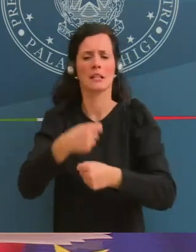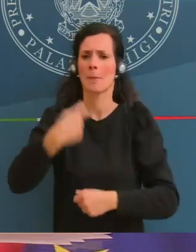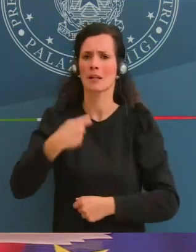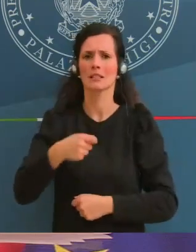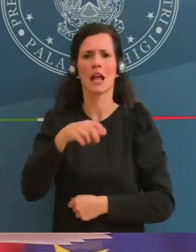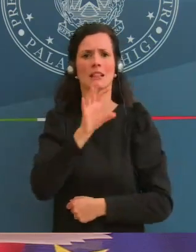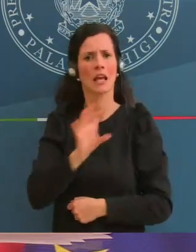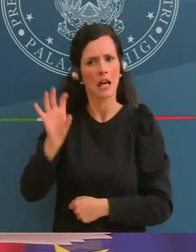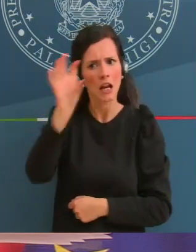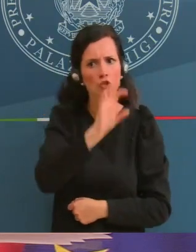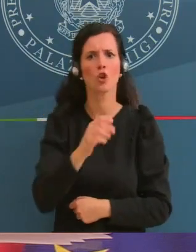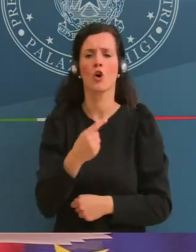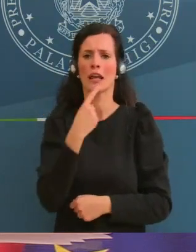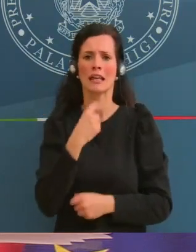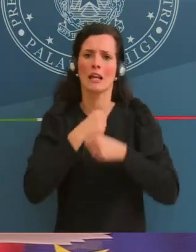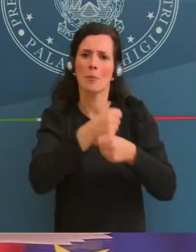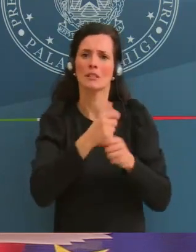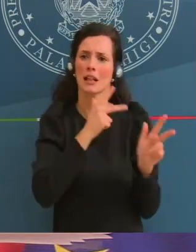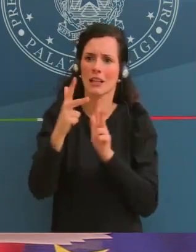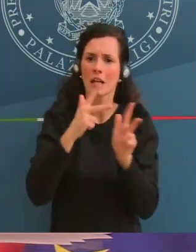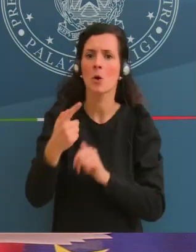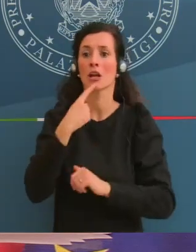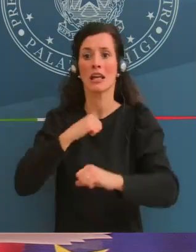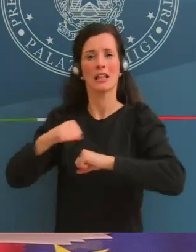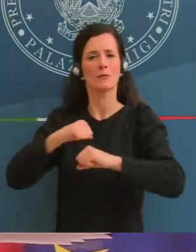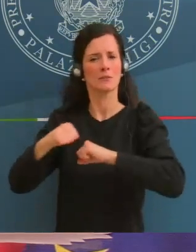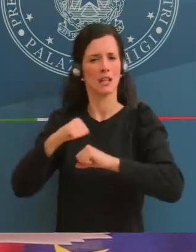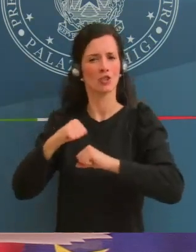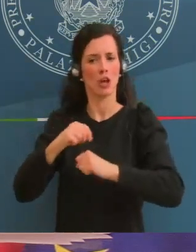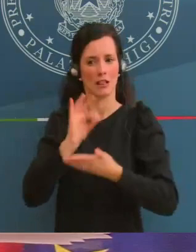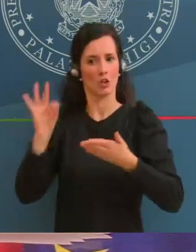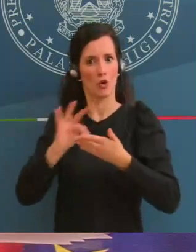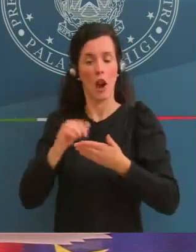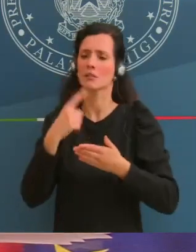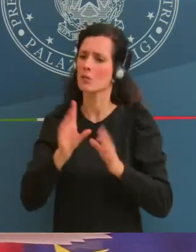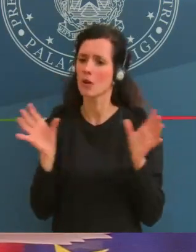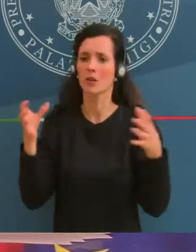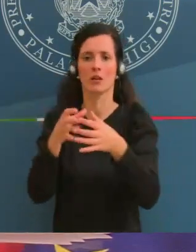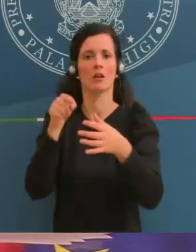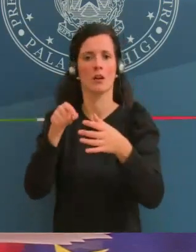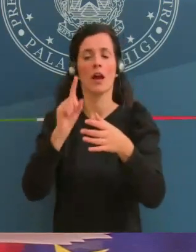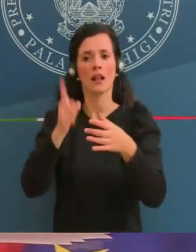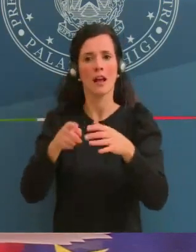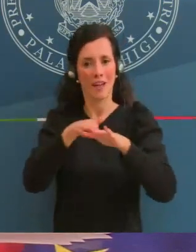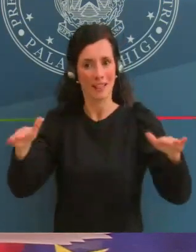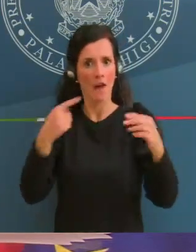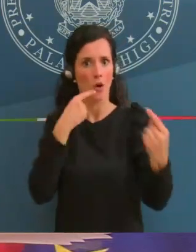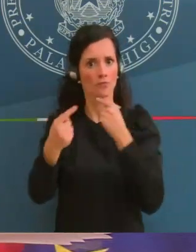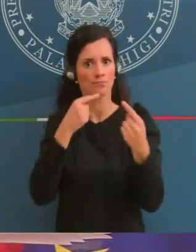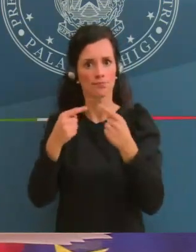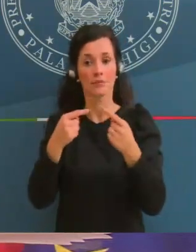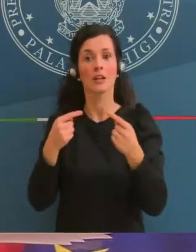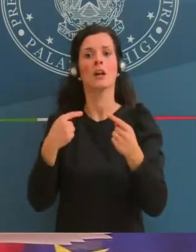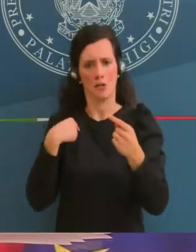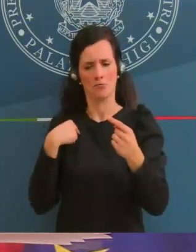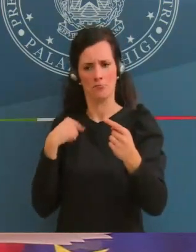incitamento delle formule che consentano graduando flessibilmente orari di ingresso e di uscita dei ragazzi e